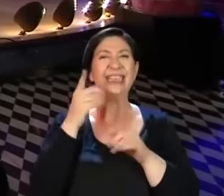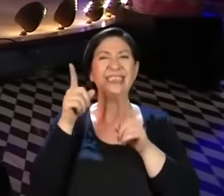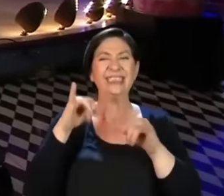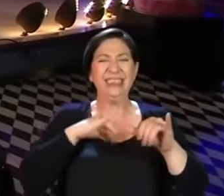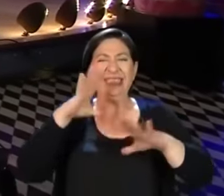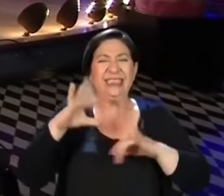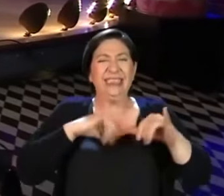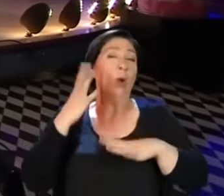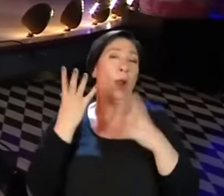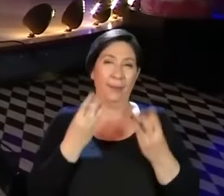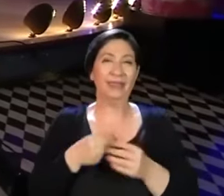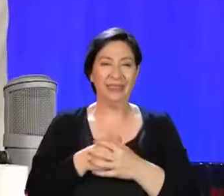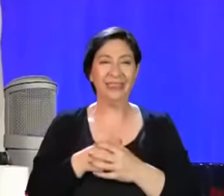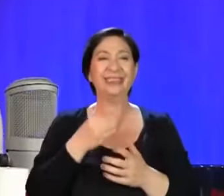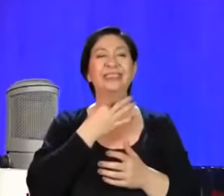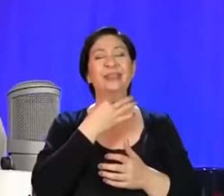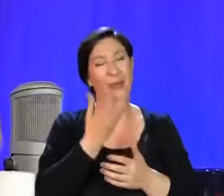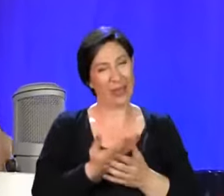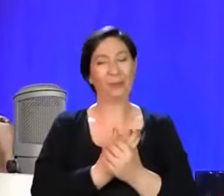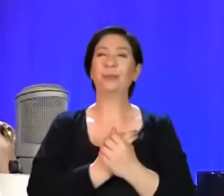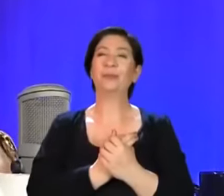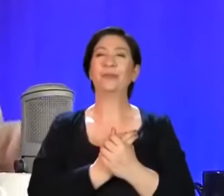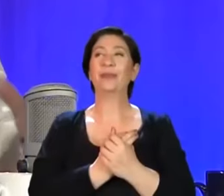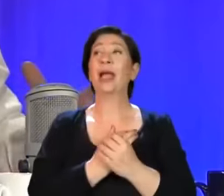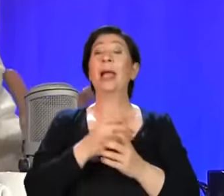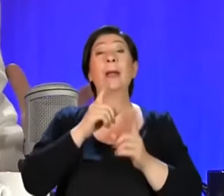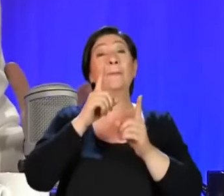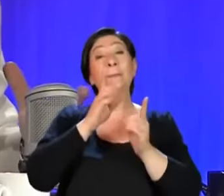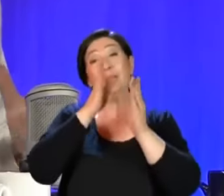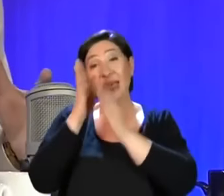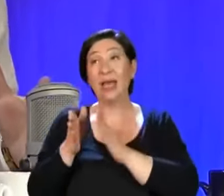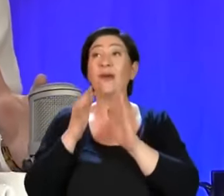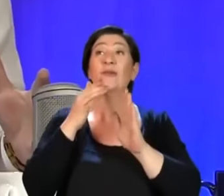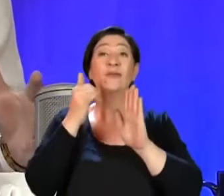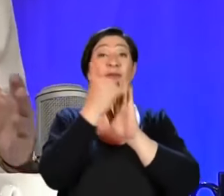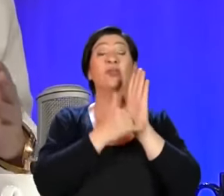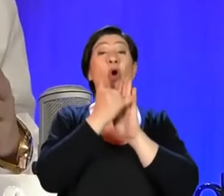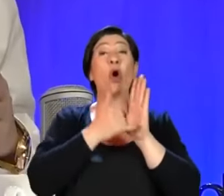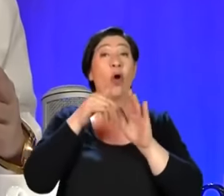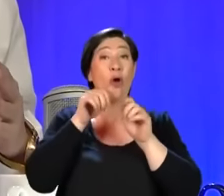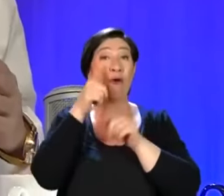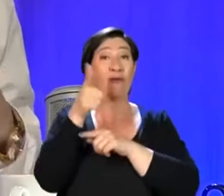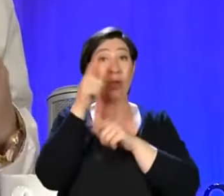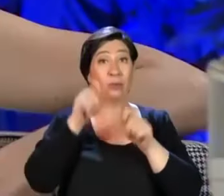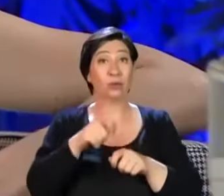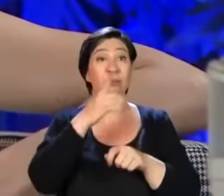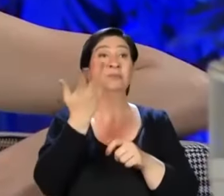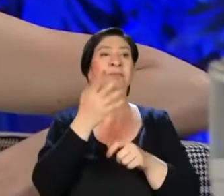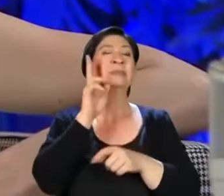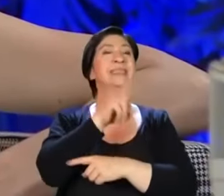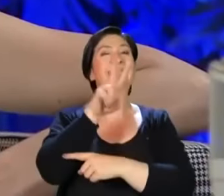çok gıcık edebilir Teşekkür ederim eee bir yandan da Eee videolar yapıyorsun örnekse Bir sergiyi